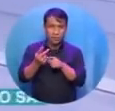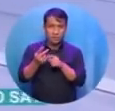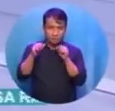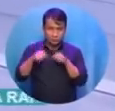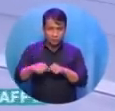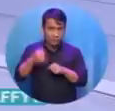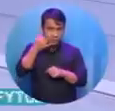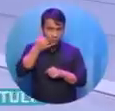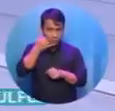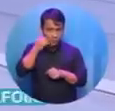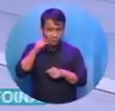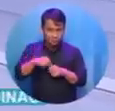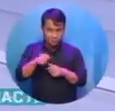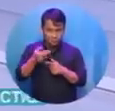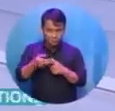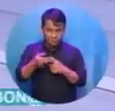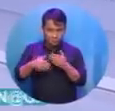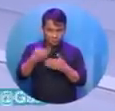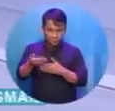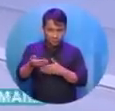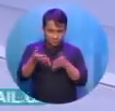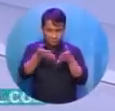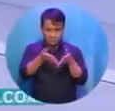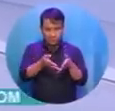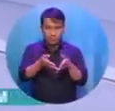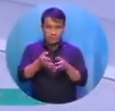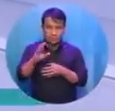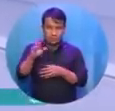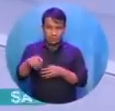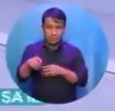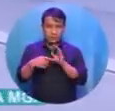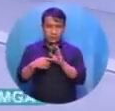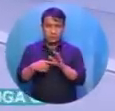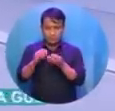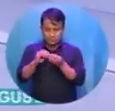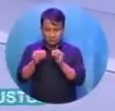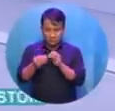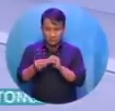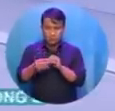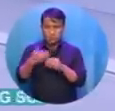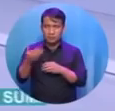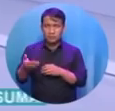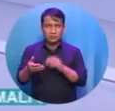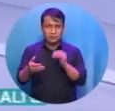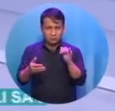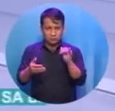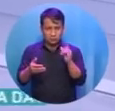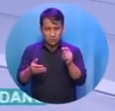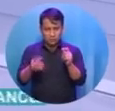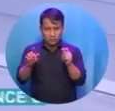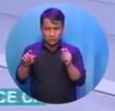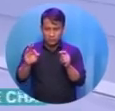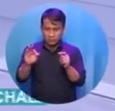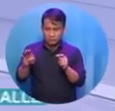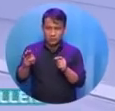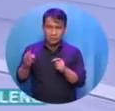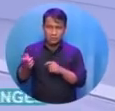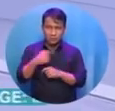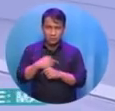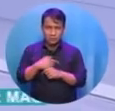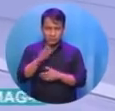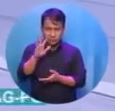pwedeng tawagan na nag-iwan ng kanyang number sa YT at saka sa FB. Bibigyan ko